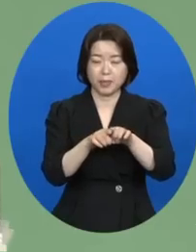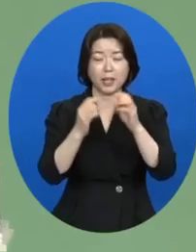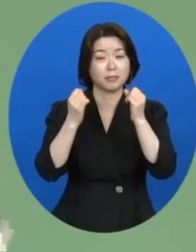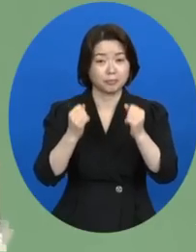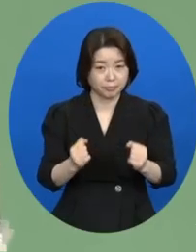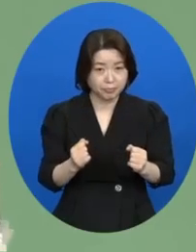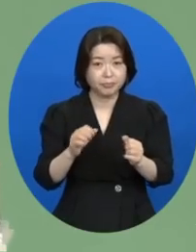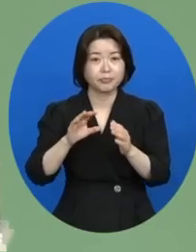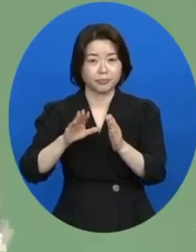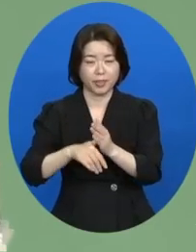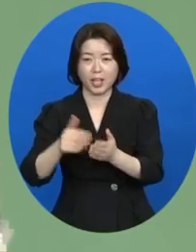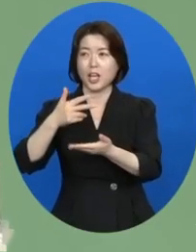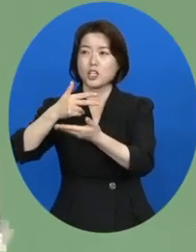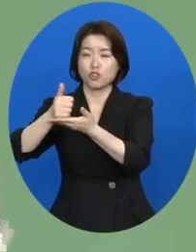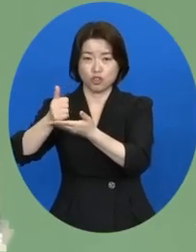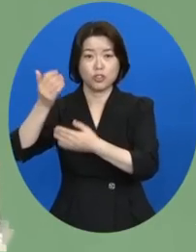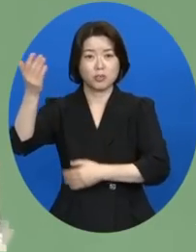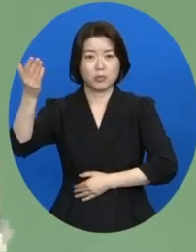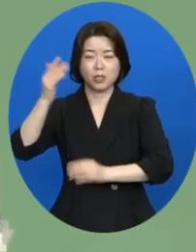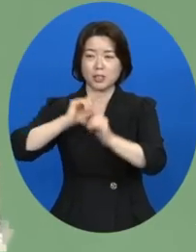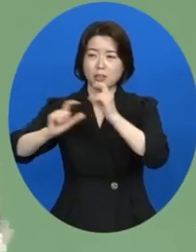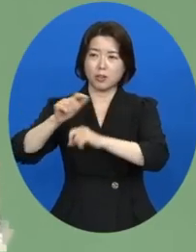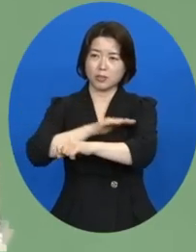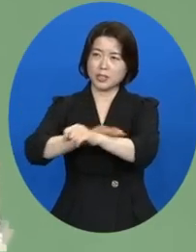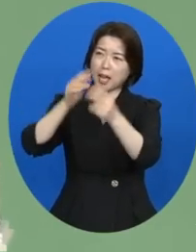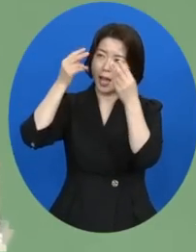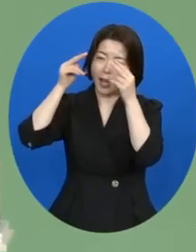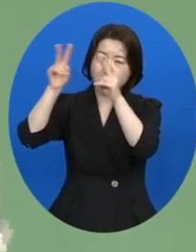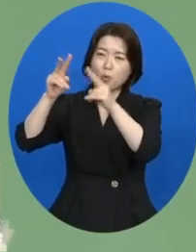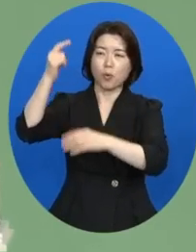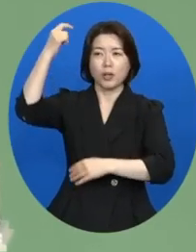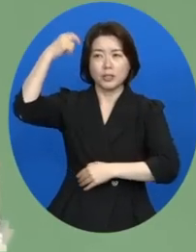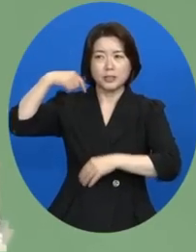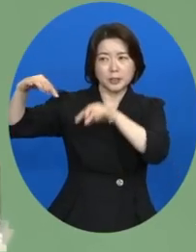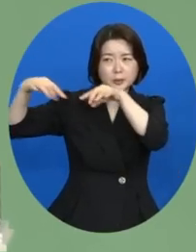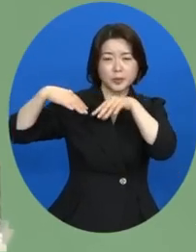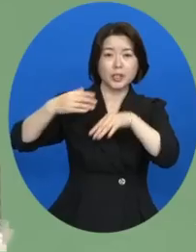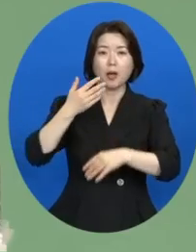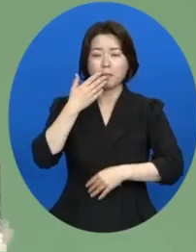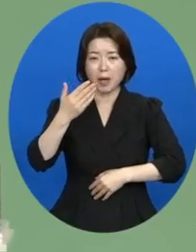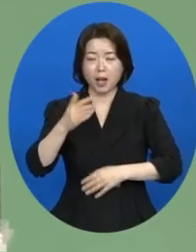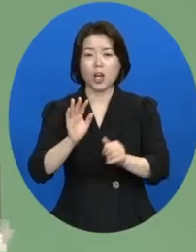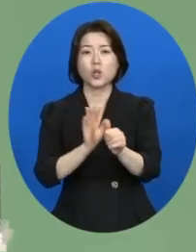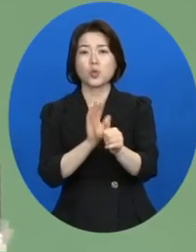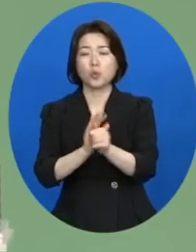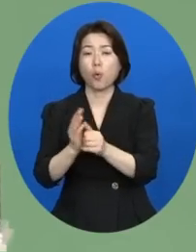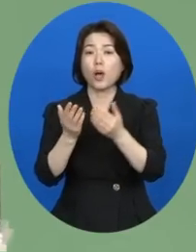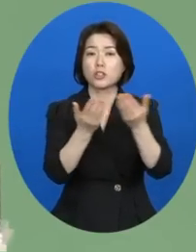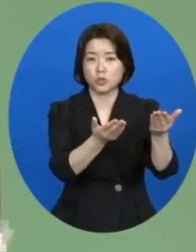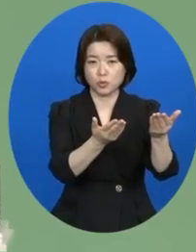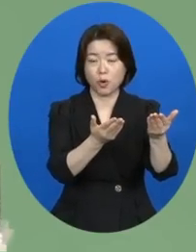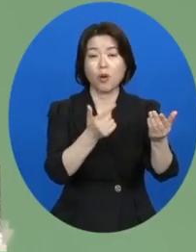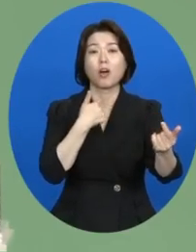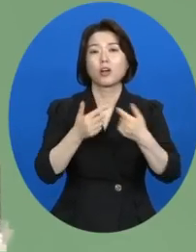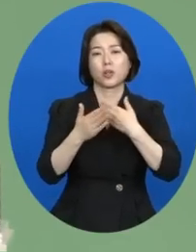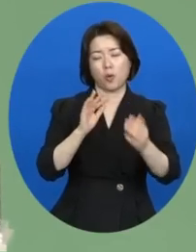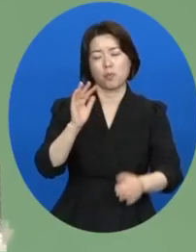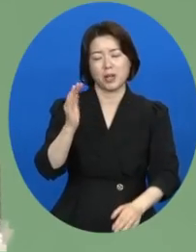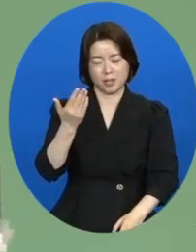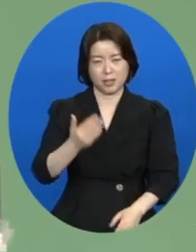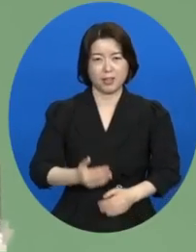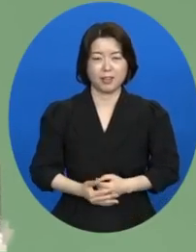때 주님을 더 잘 보고 느낄 수 있도록 도와주는 것을 경험하게